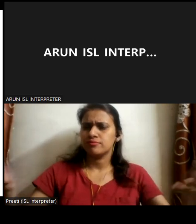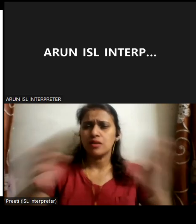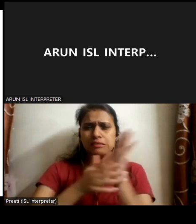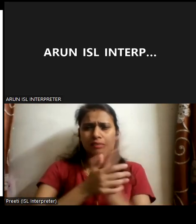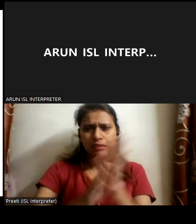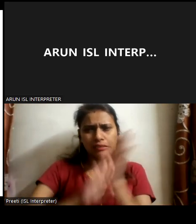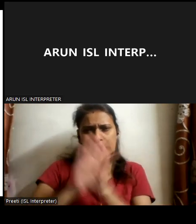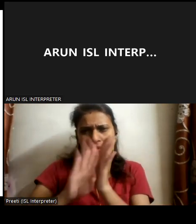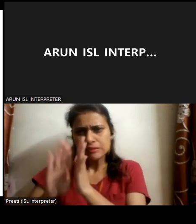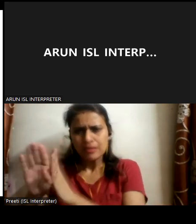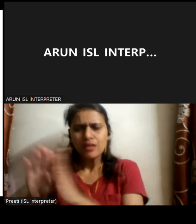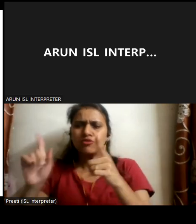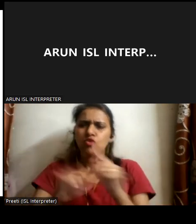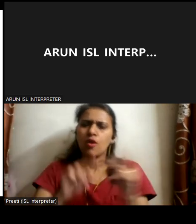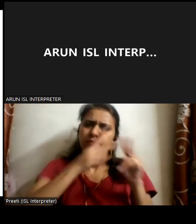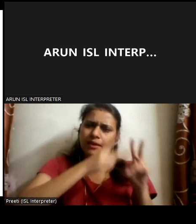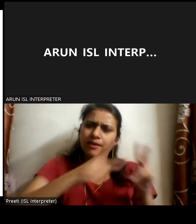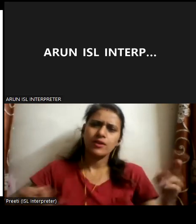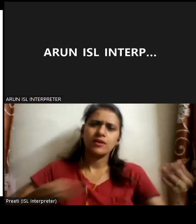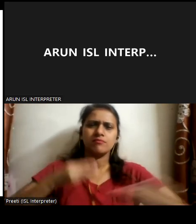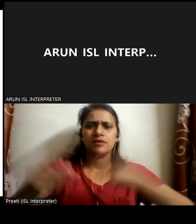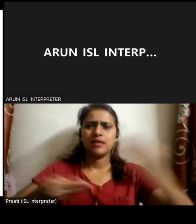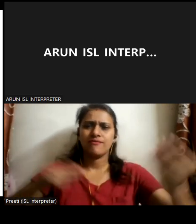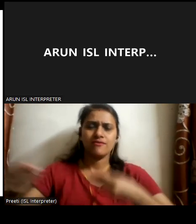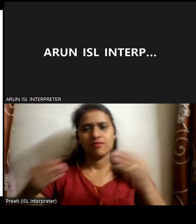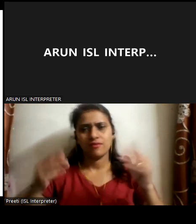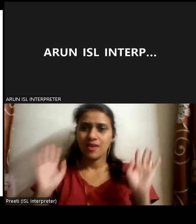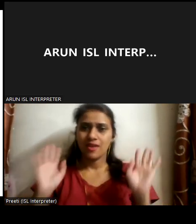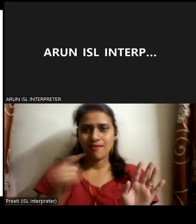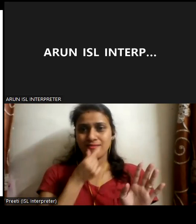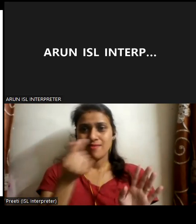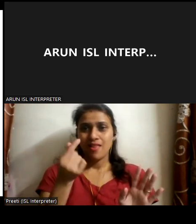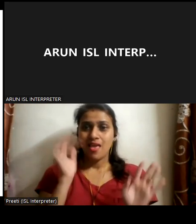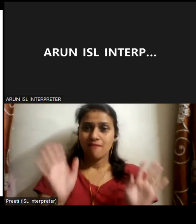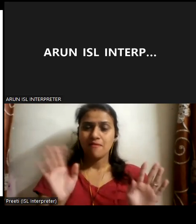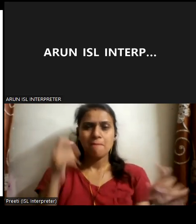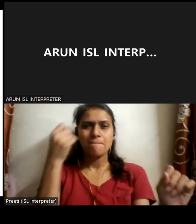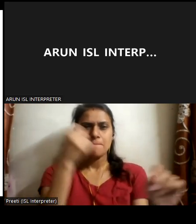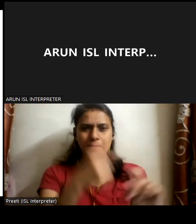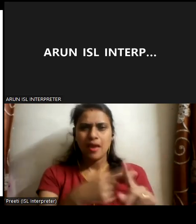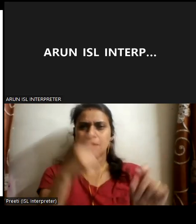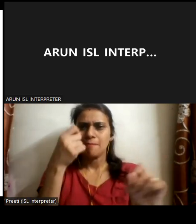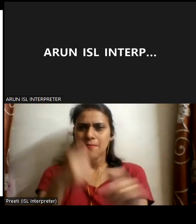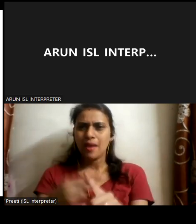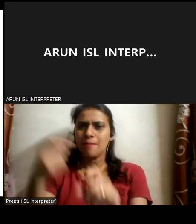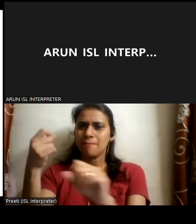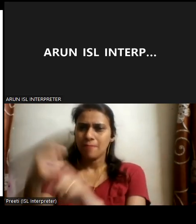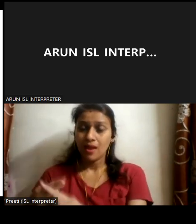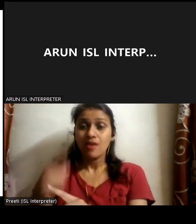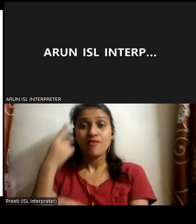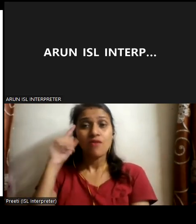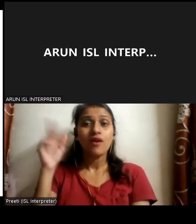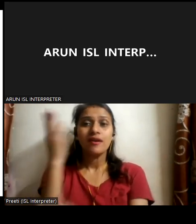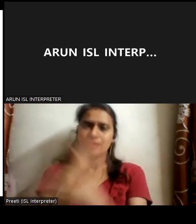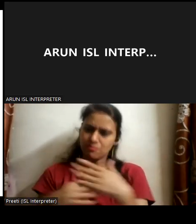look at various job roles that are much suitable for persons with disability, but the truth